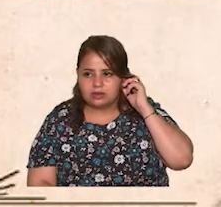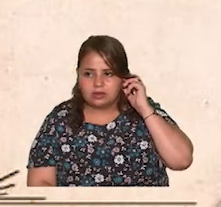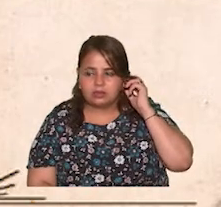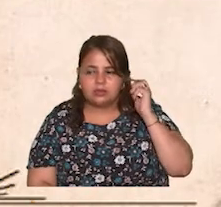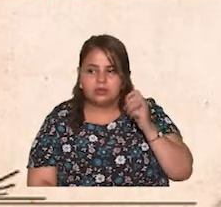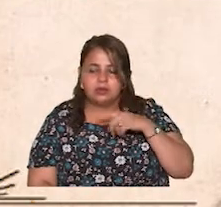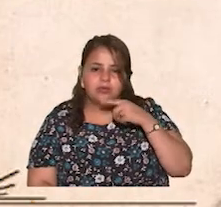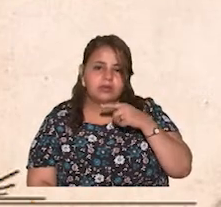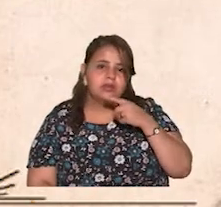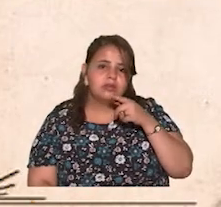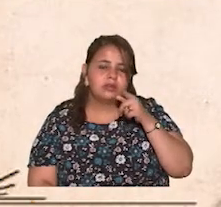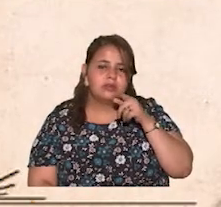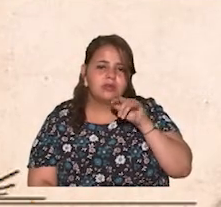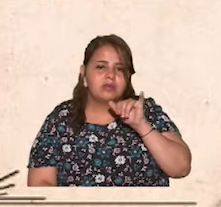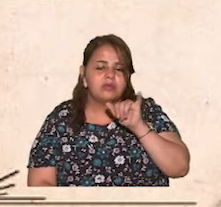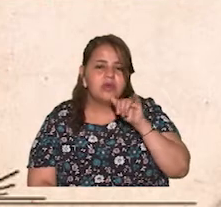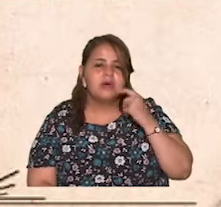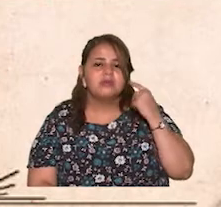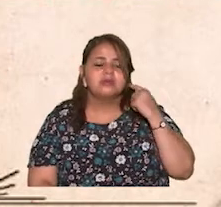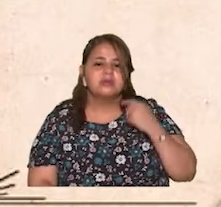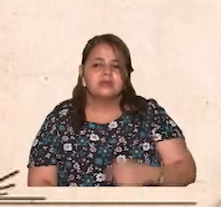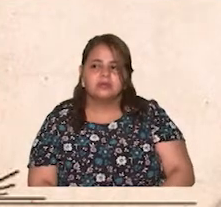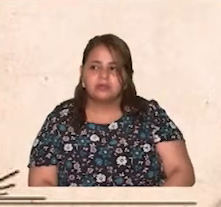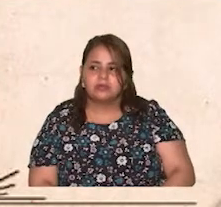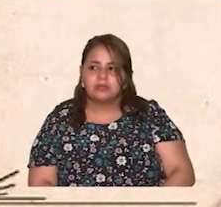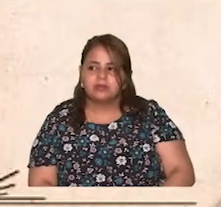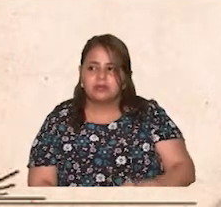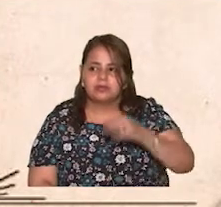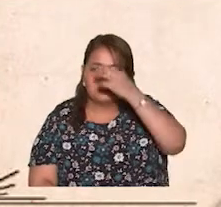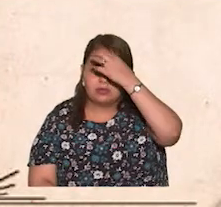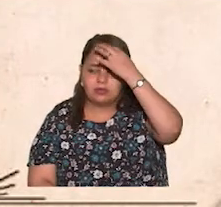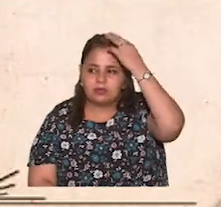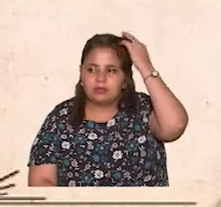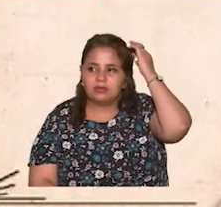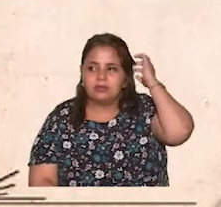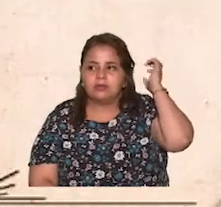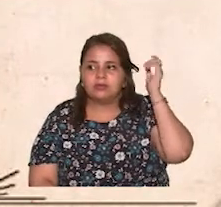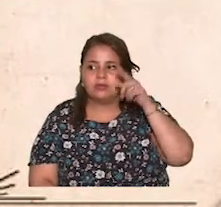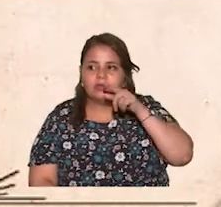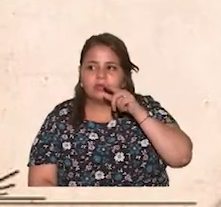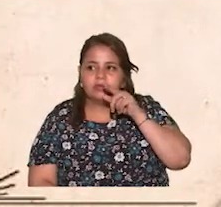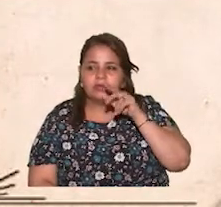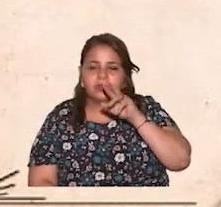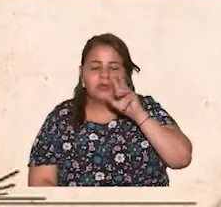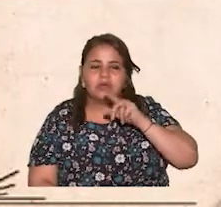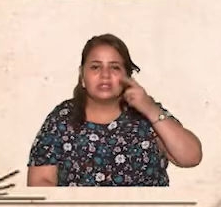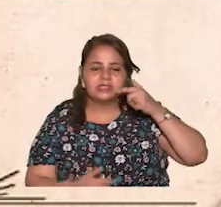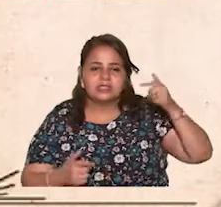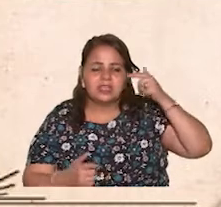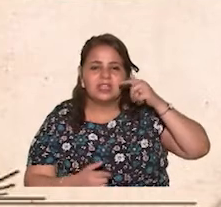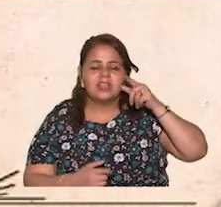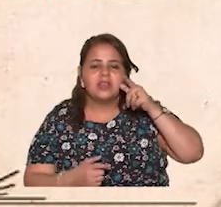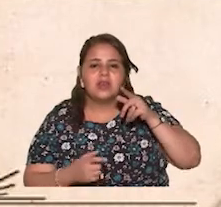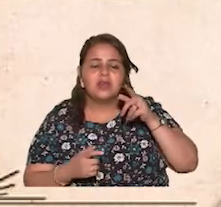نجحت، وبعد كده يقول له لا رجعت في كلامي. طب سيدنا ممكن ناخد ونعرف راي